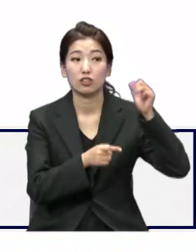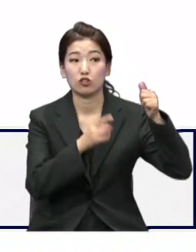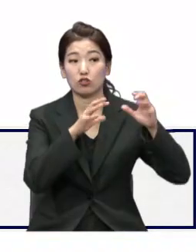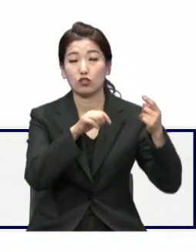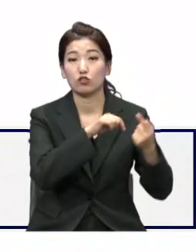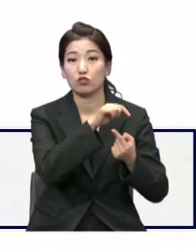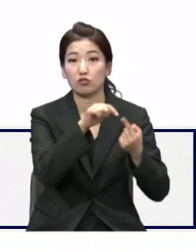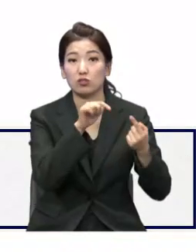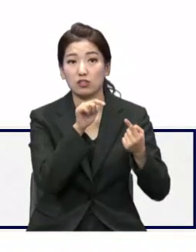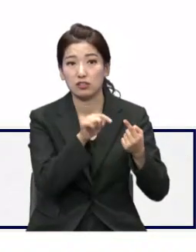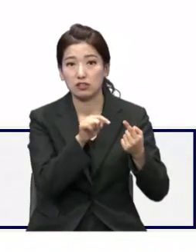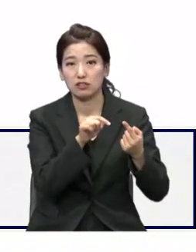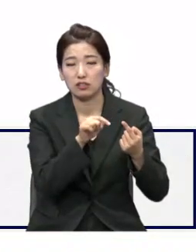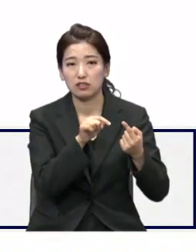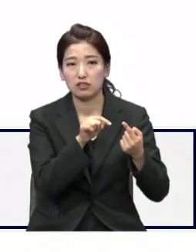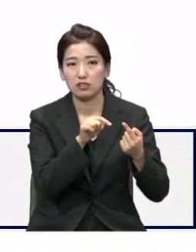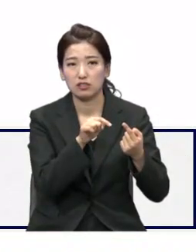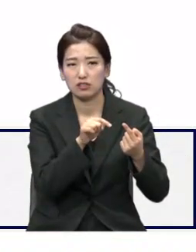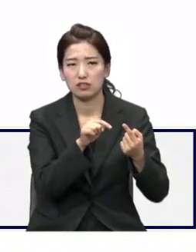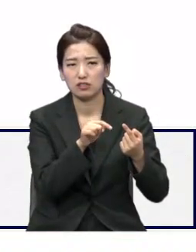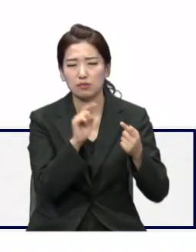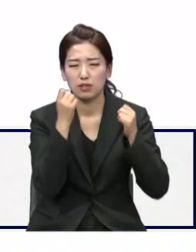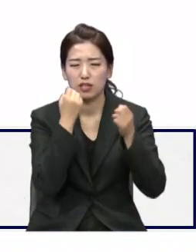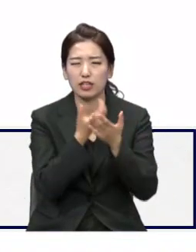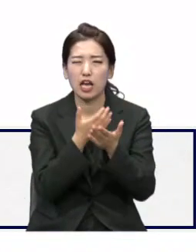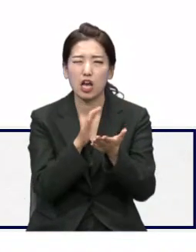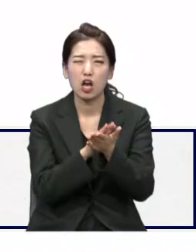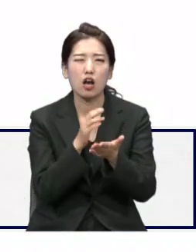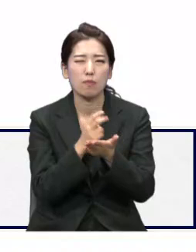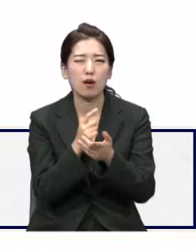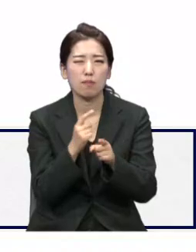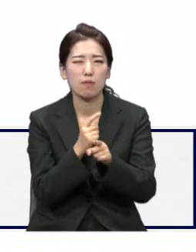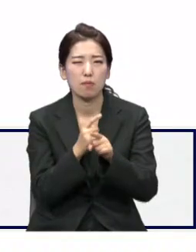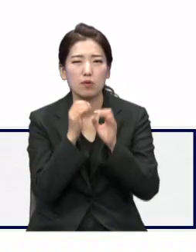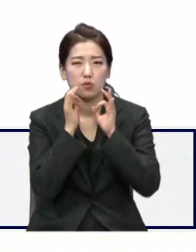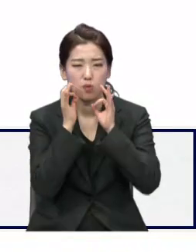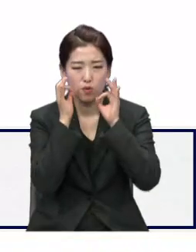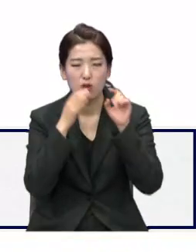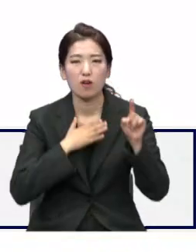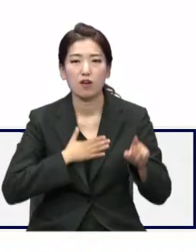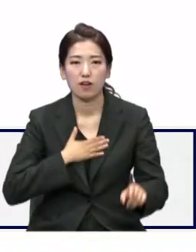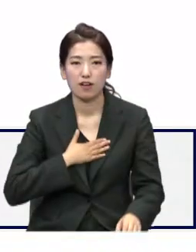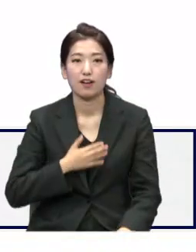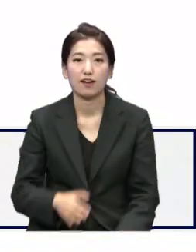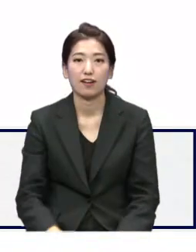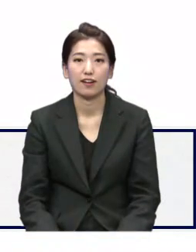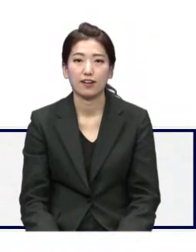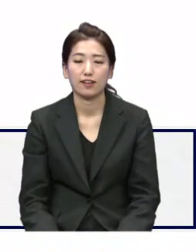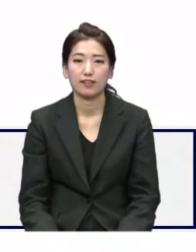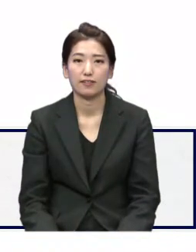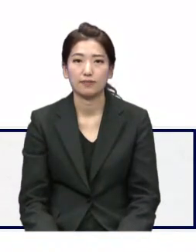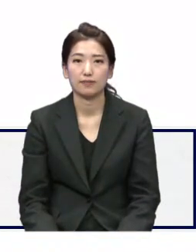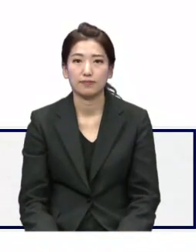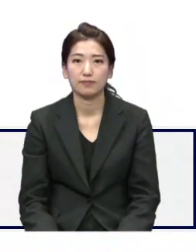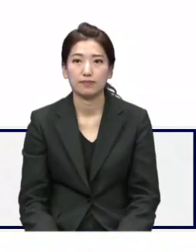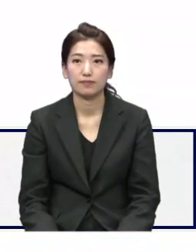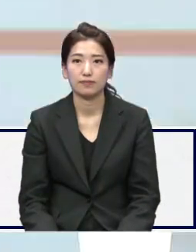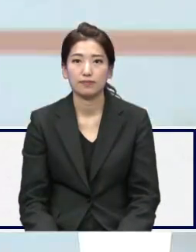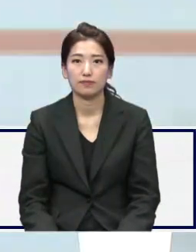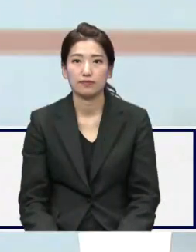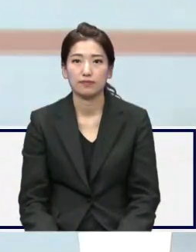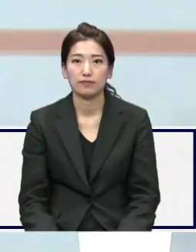다행히 지금 계속 2년보다는 뭔가 개혁 기법 이런 쪽으로 하시겠다고 하니까 좋은 일이긴 한데 그러기